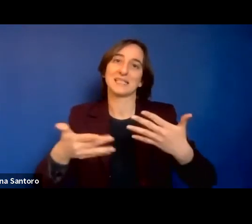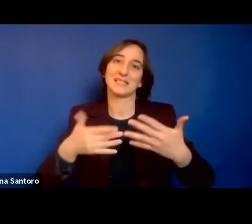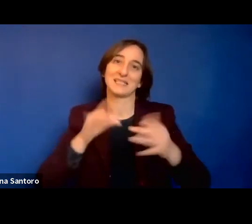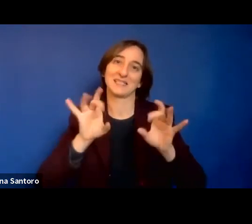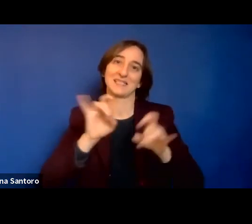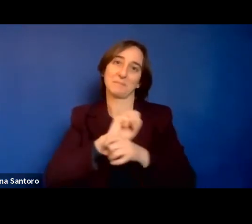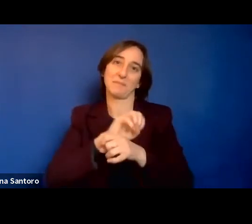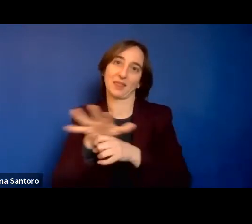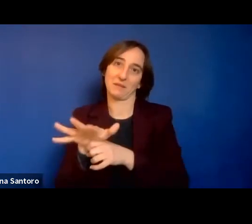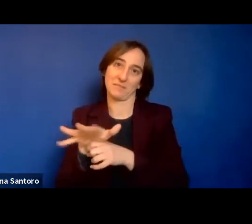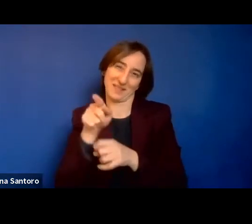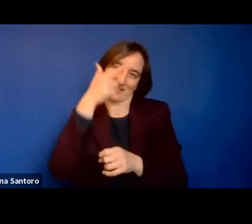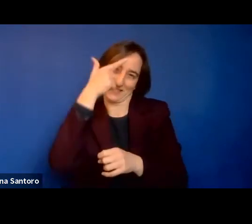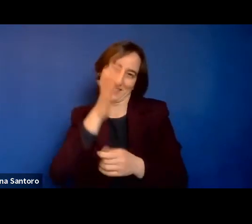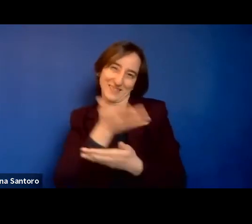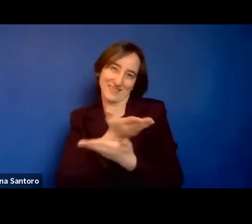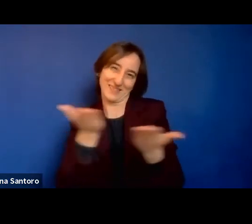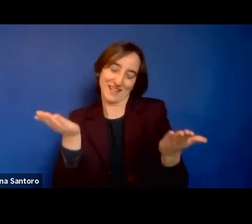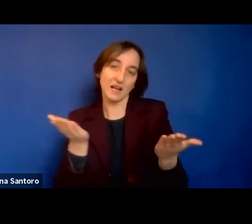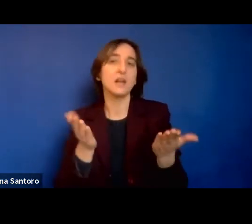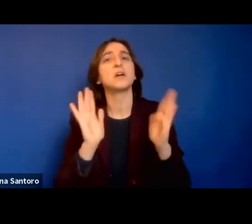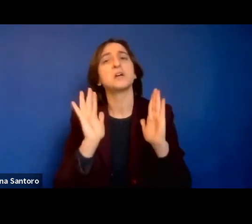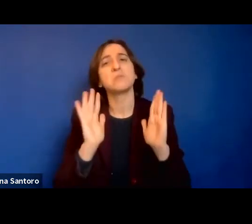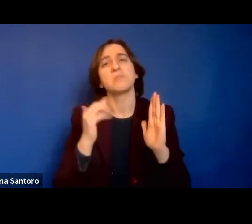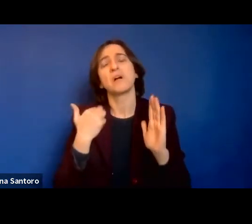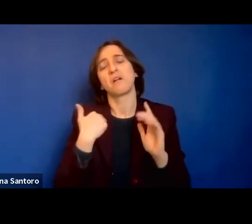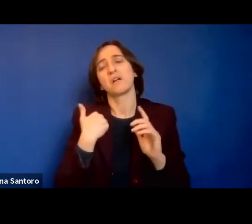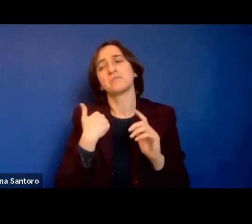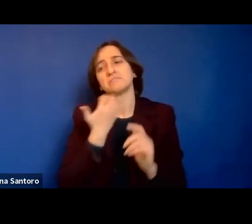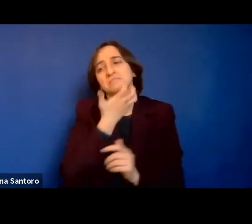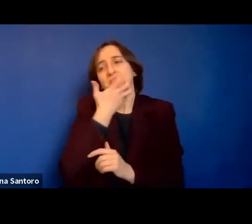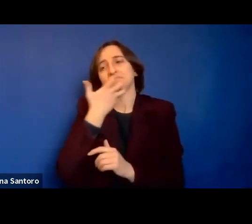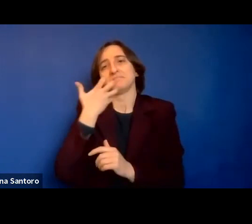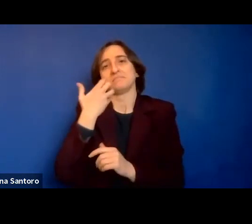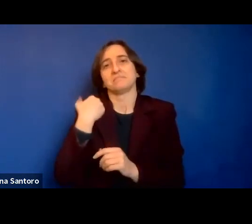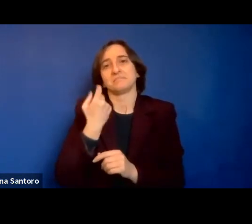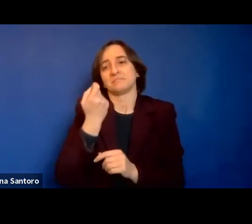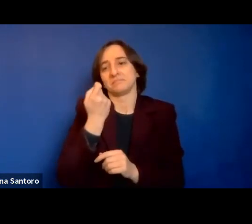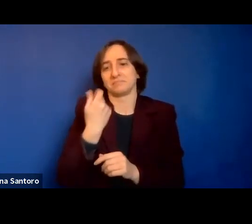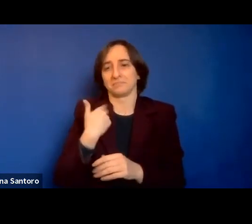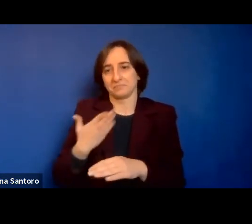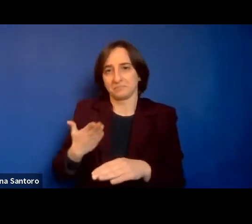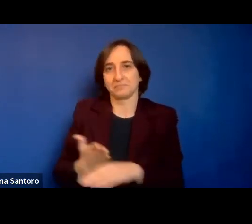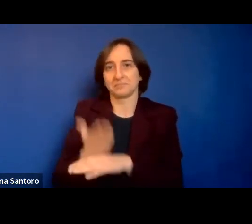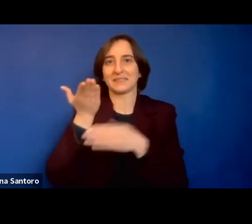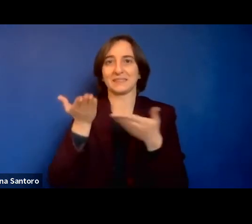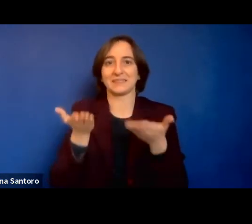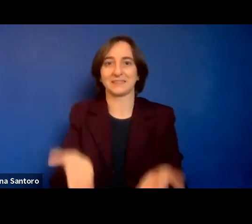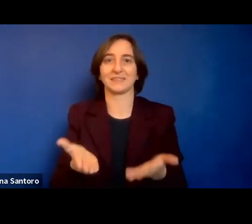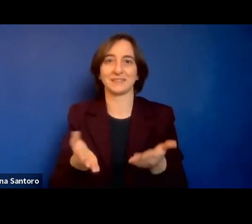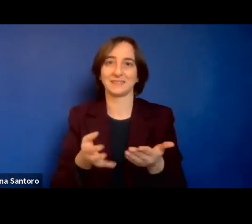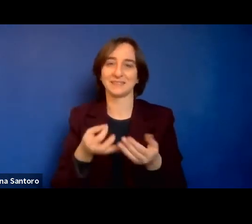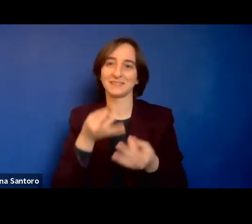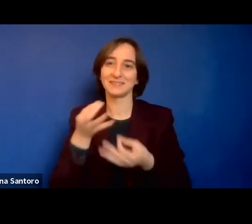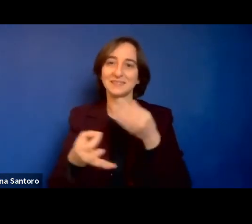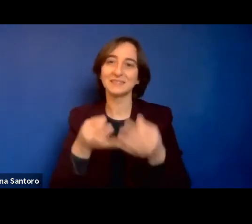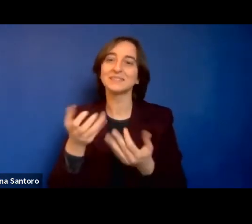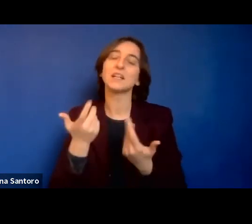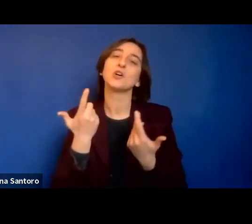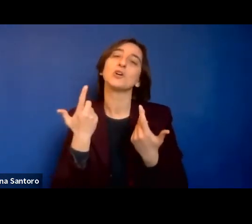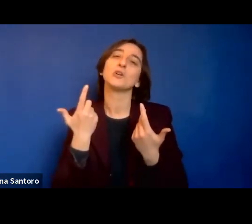E però ci tenevo a questo passaggio per augurarvi una buona giornata di lavoro e